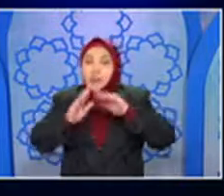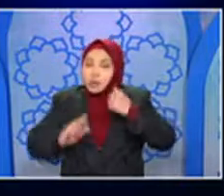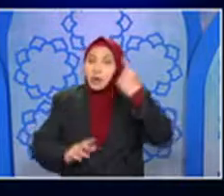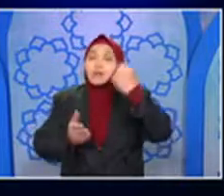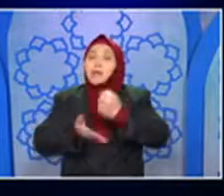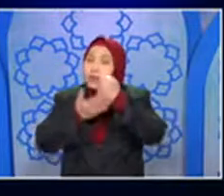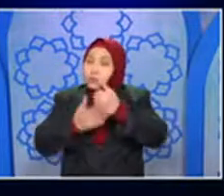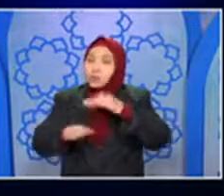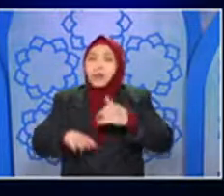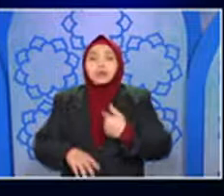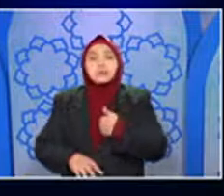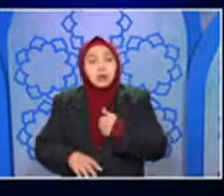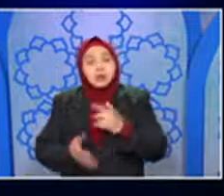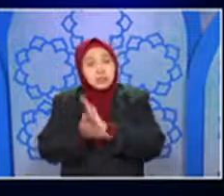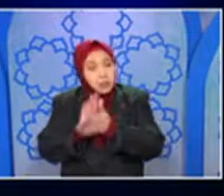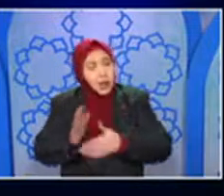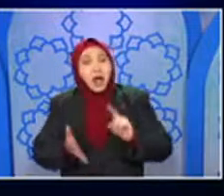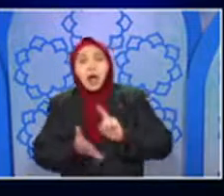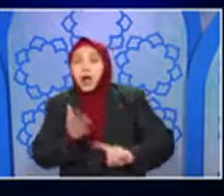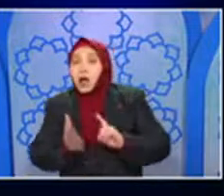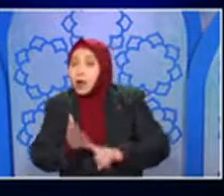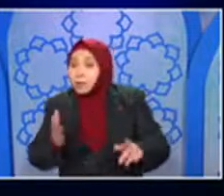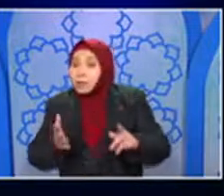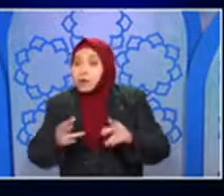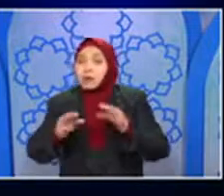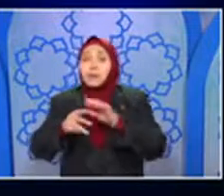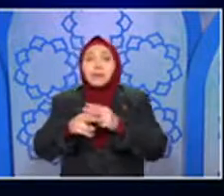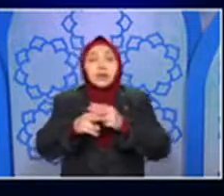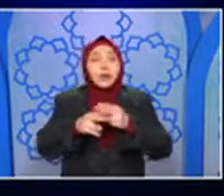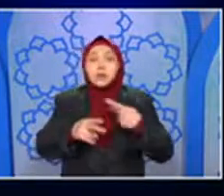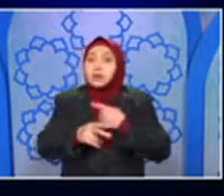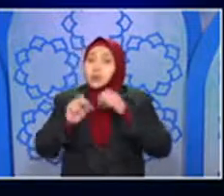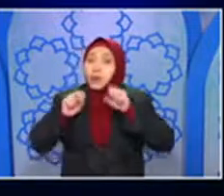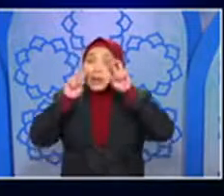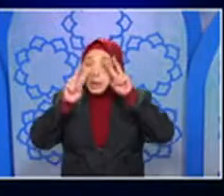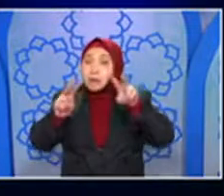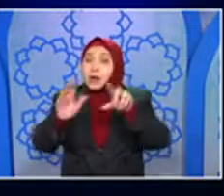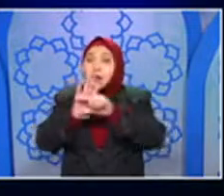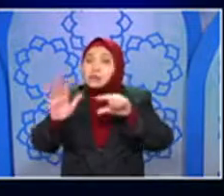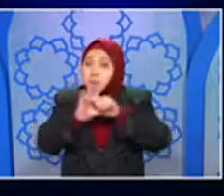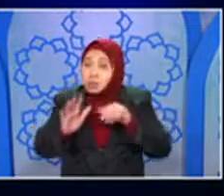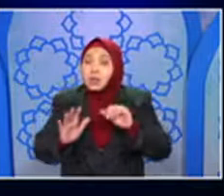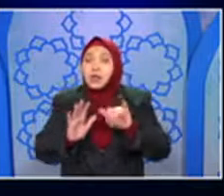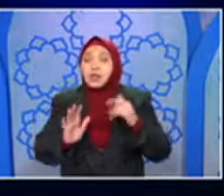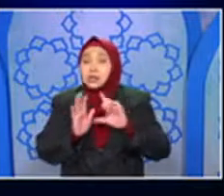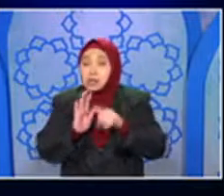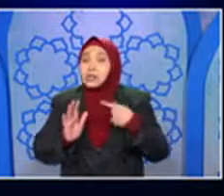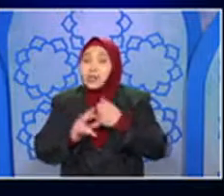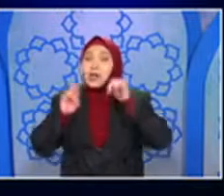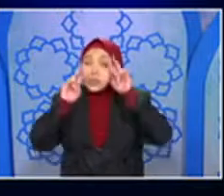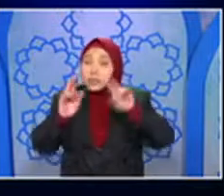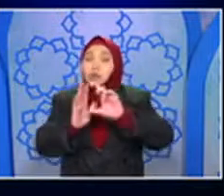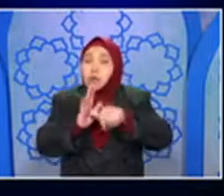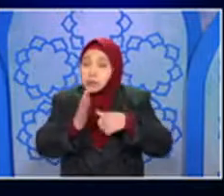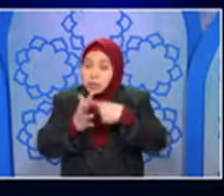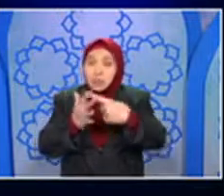kepada saya. Jadi, apakah ringkasan yang kita boleh nampak dalam surah-surah yang kita akan lihat sebentar nanti?